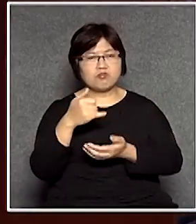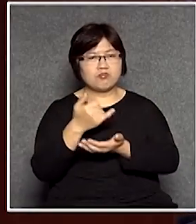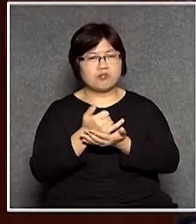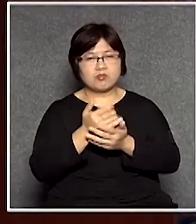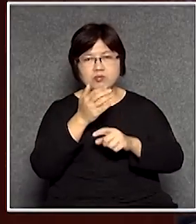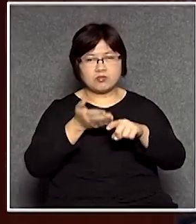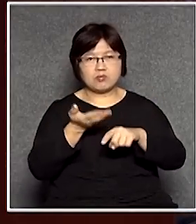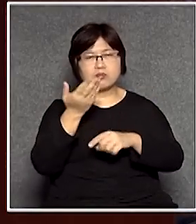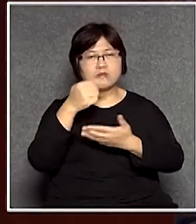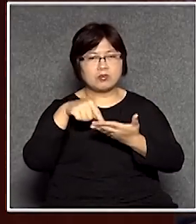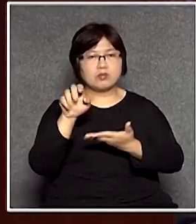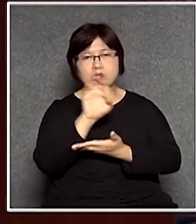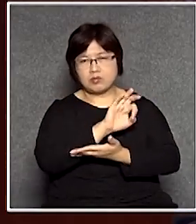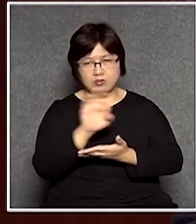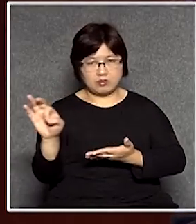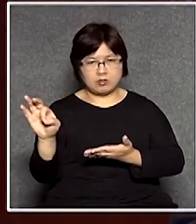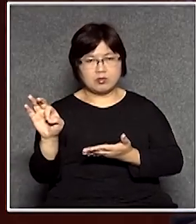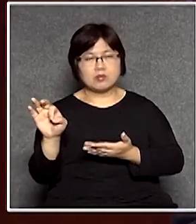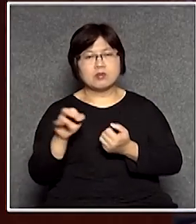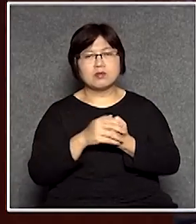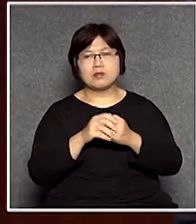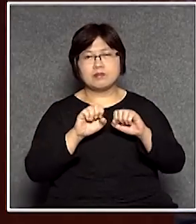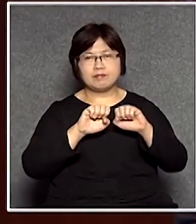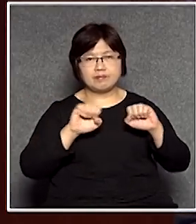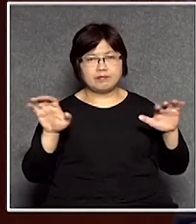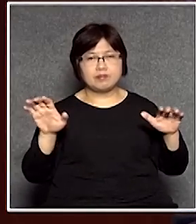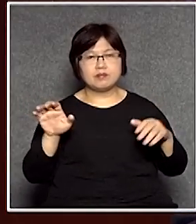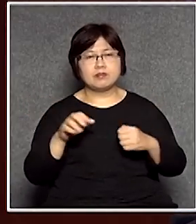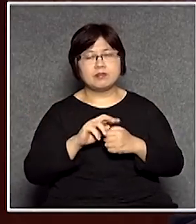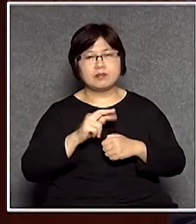分別以過半數贊成。我宣布修正案被否決。